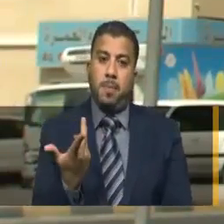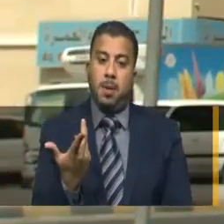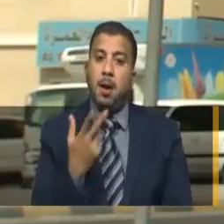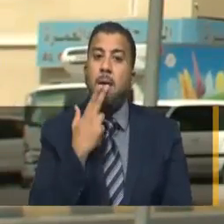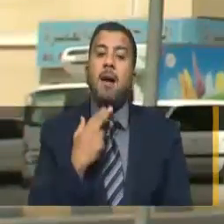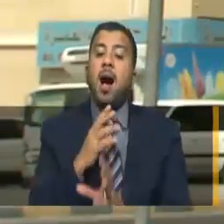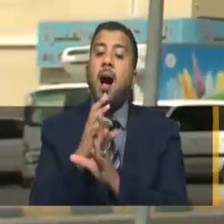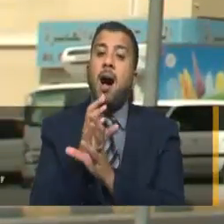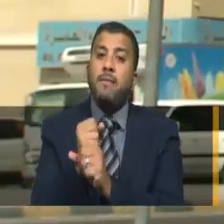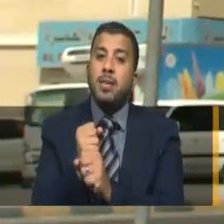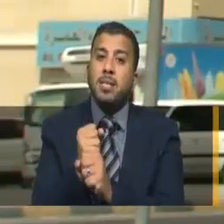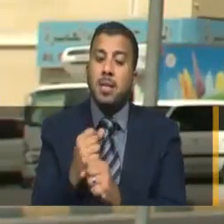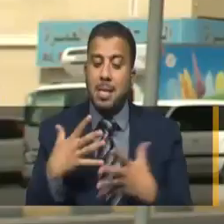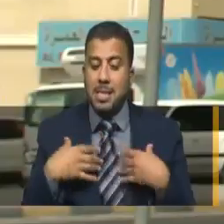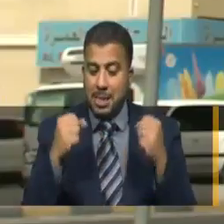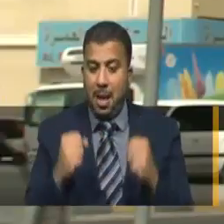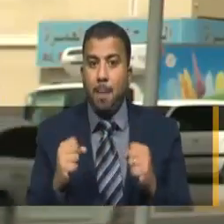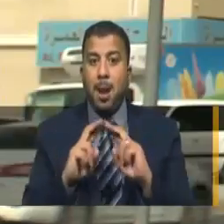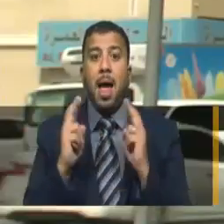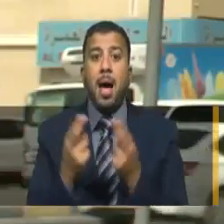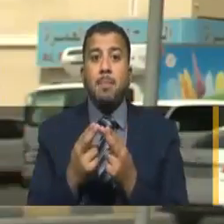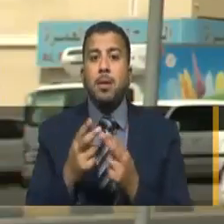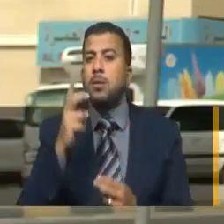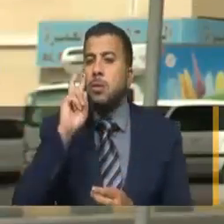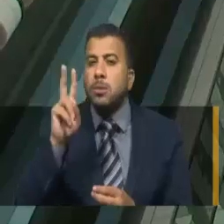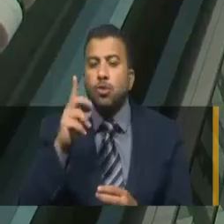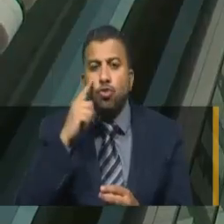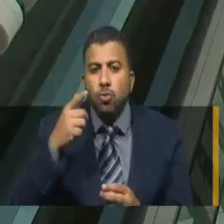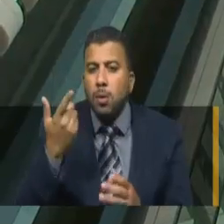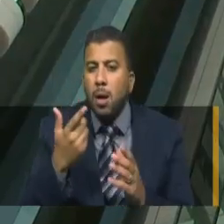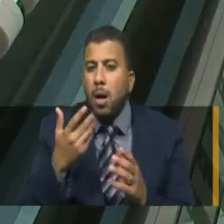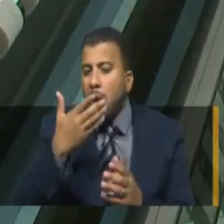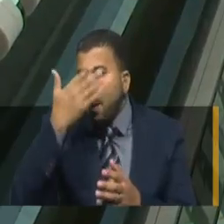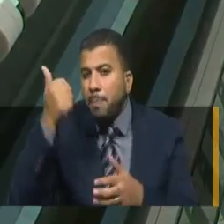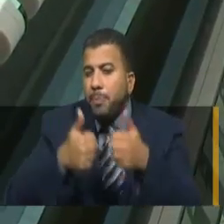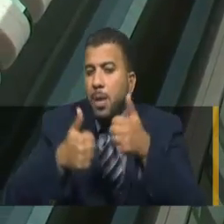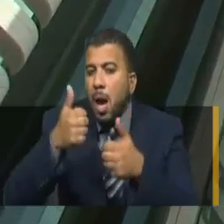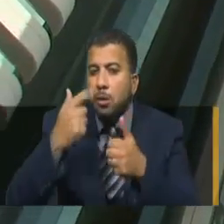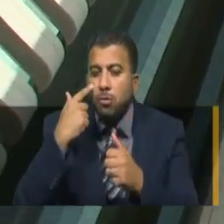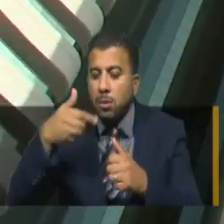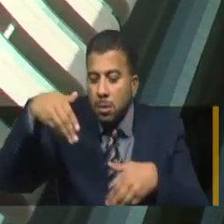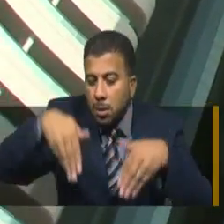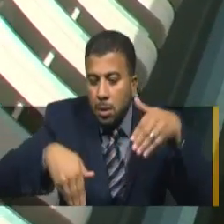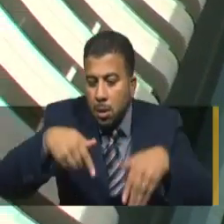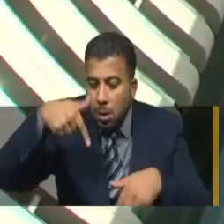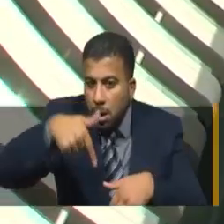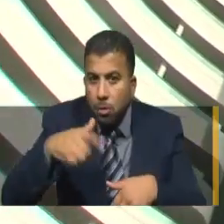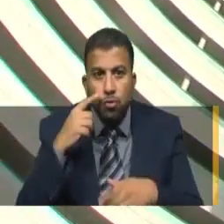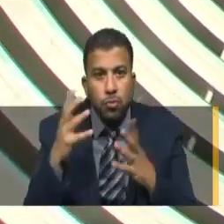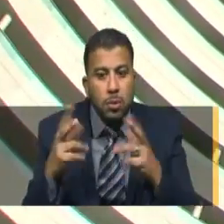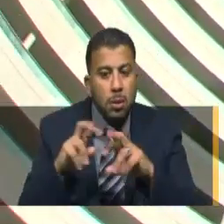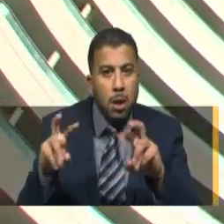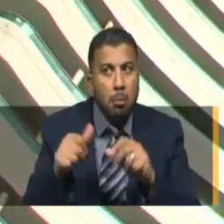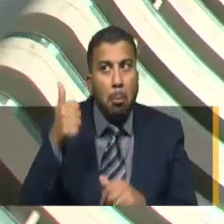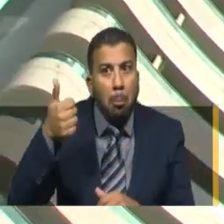وحفاظا على السلامة العامة، نعمل اختبارات خرسانة عن طريق مختبر البلدية. جهود حثيثة